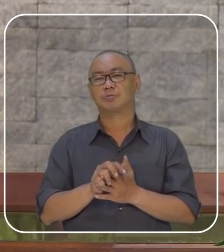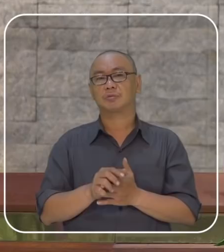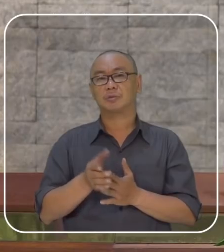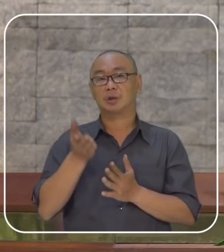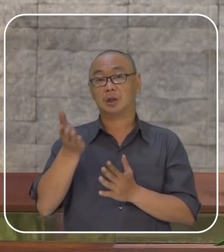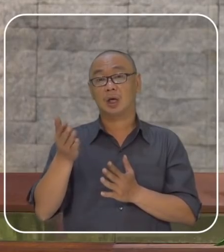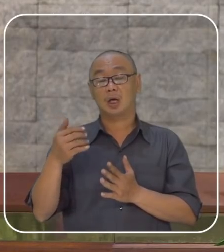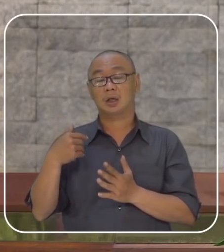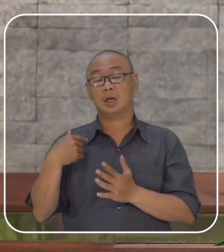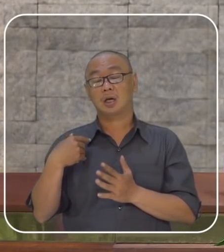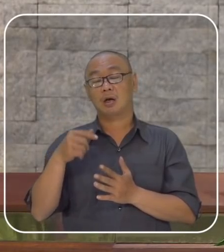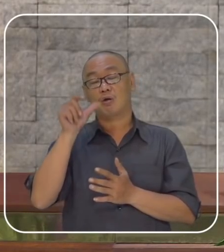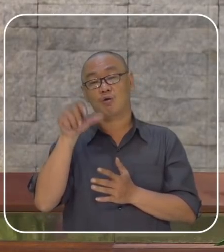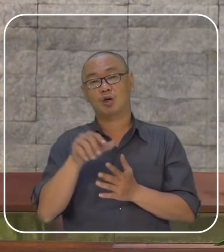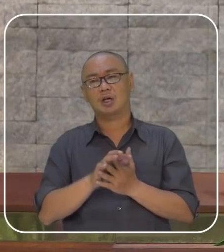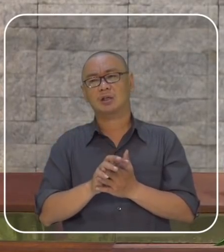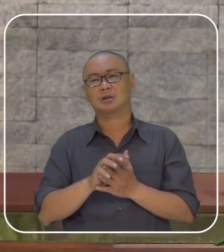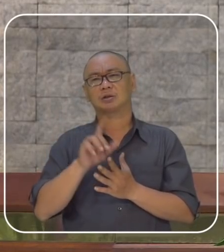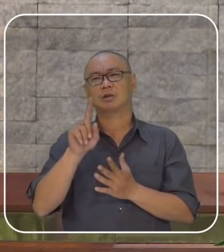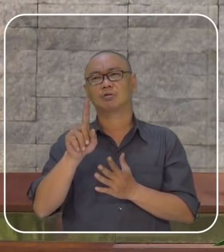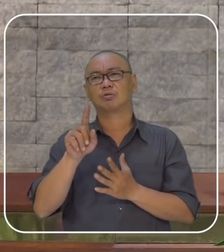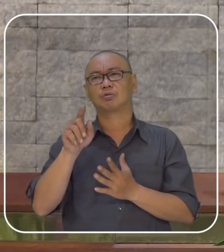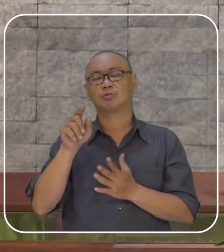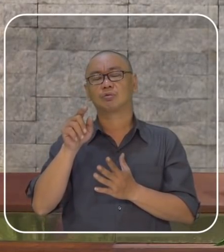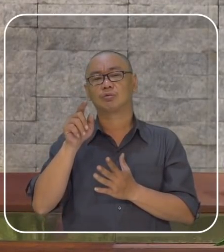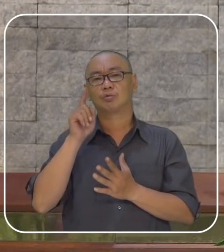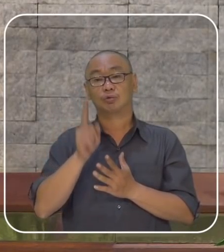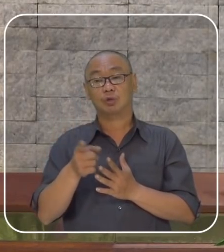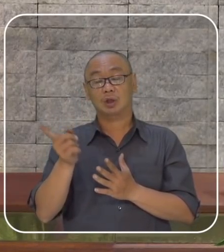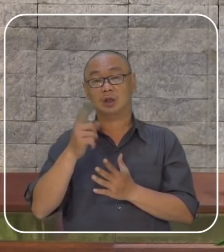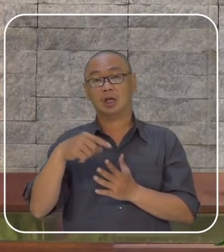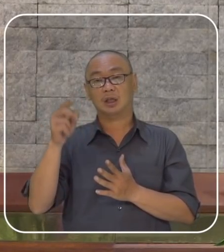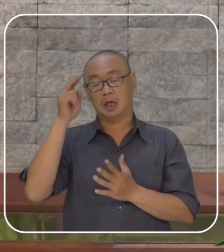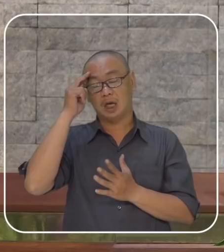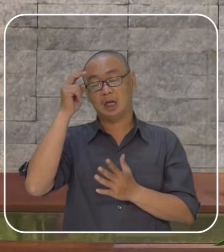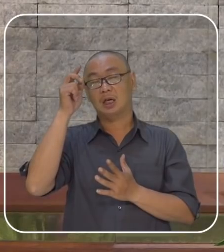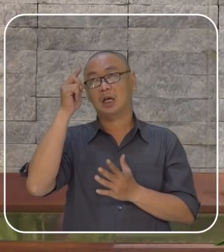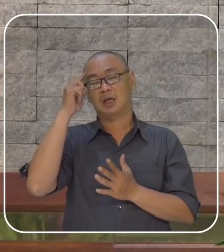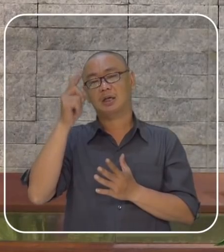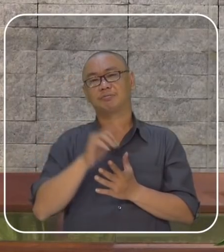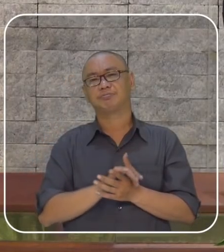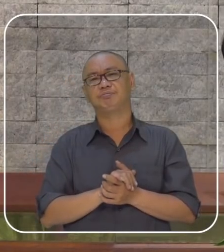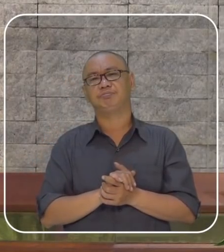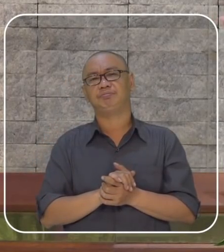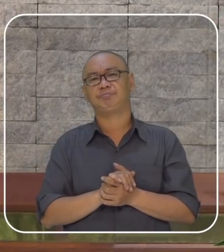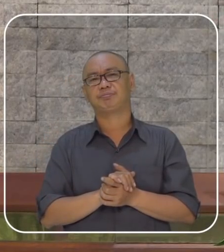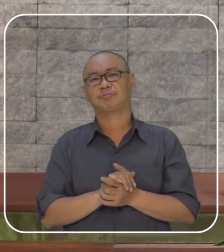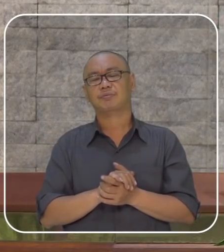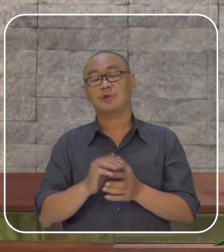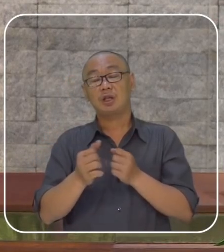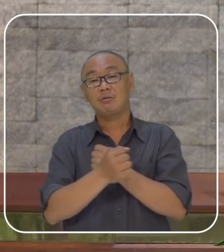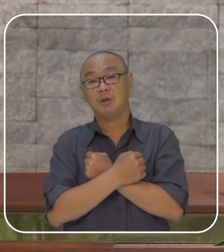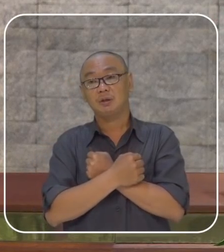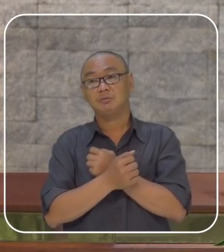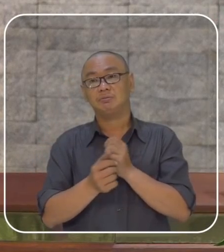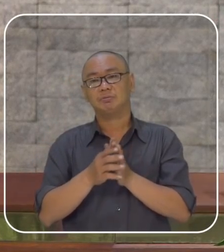yang merupakan satu utusan daripada Allah yang menyelamatkan akan